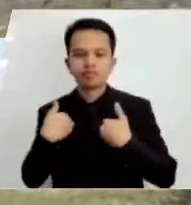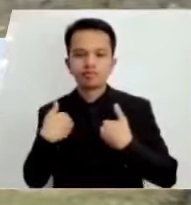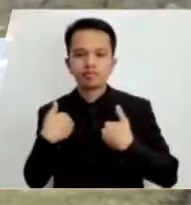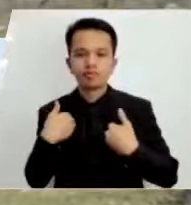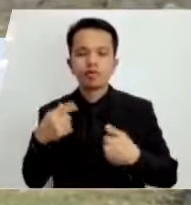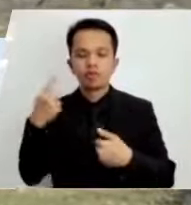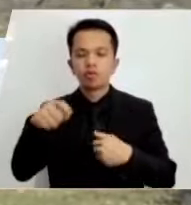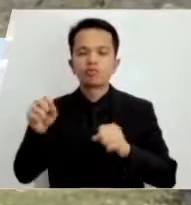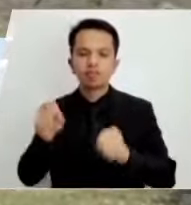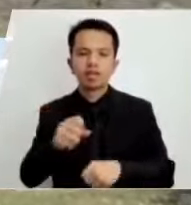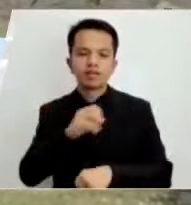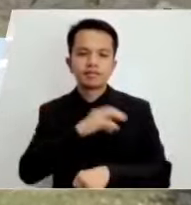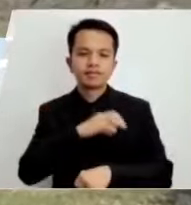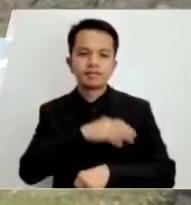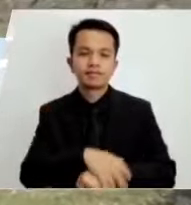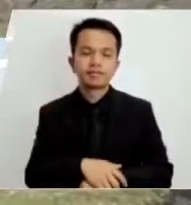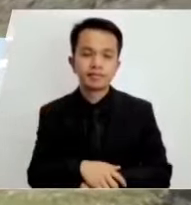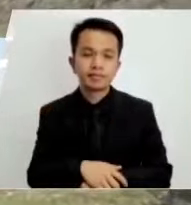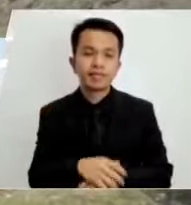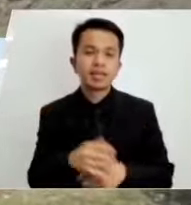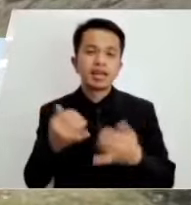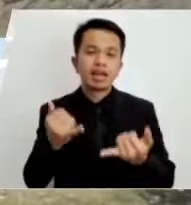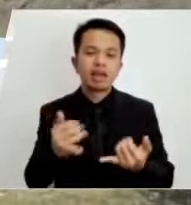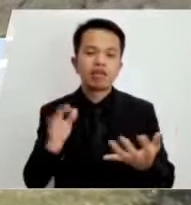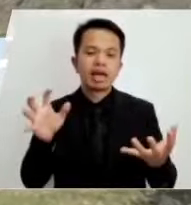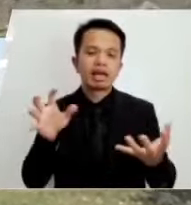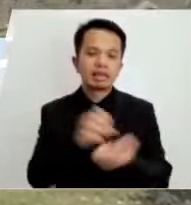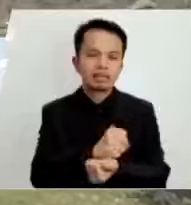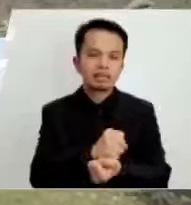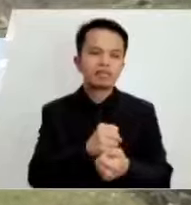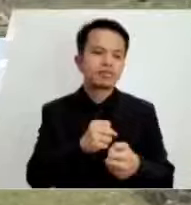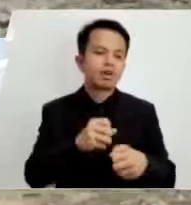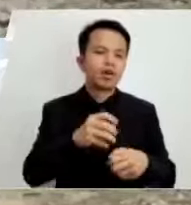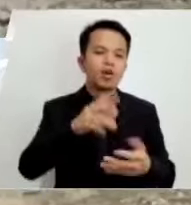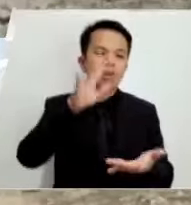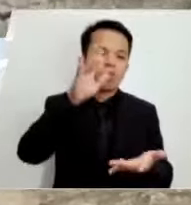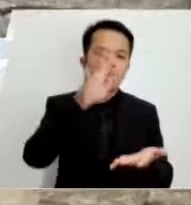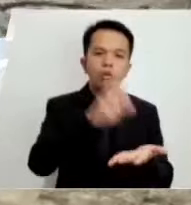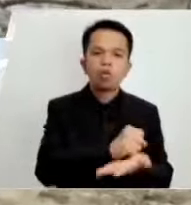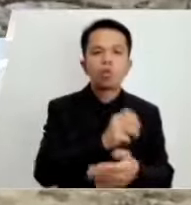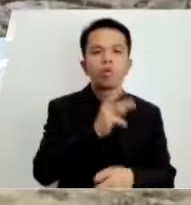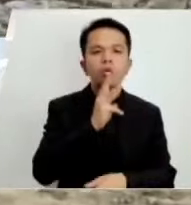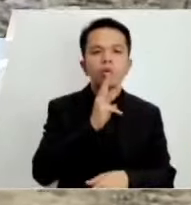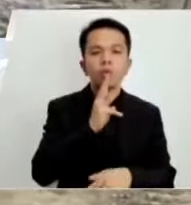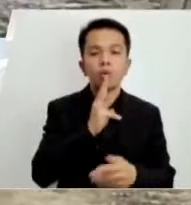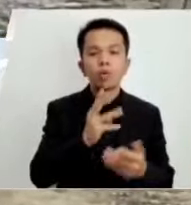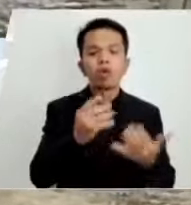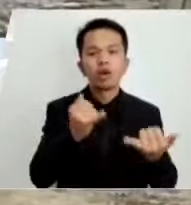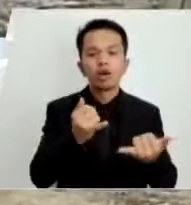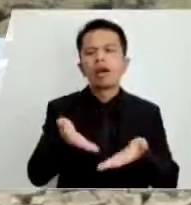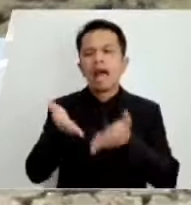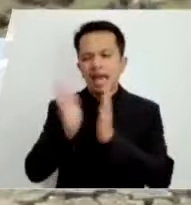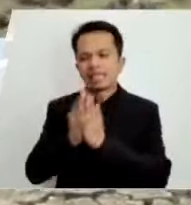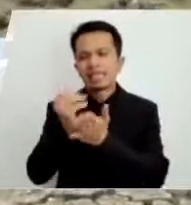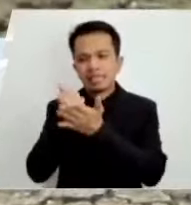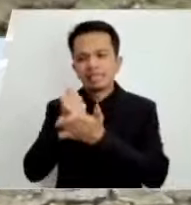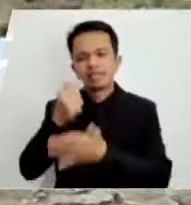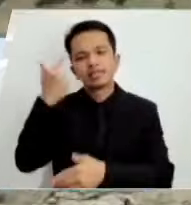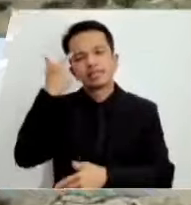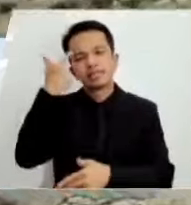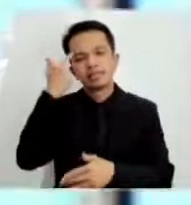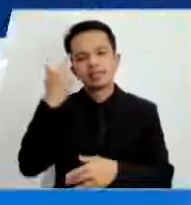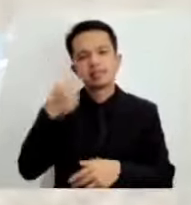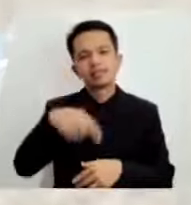sa ID na raw ang mga deepwell at iba pang pinagkukunan ng patubig kaya humihingi ng tulong sa gobyerno ang mga